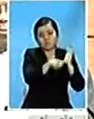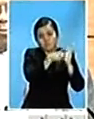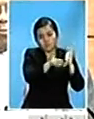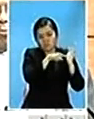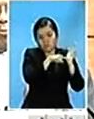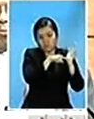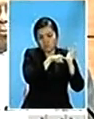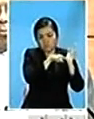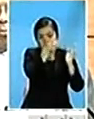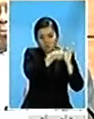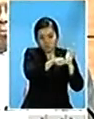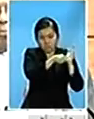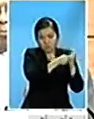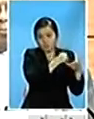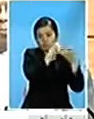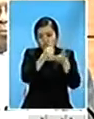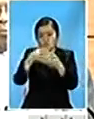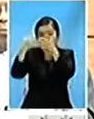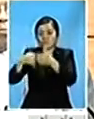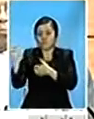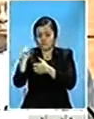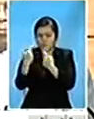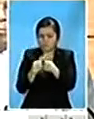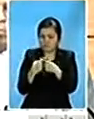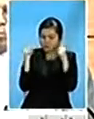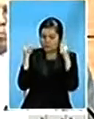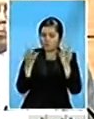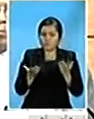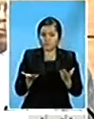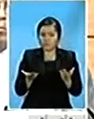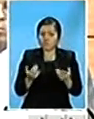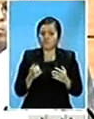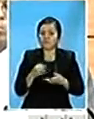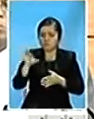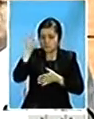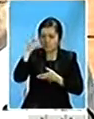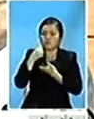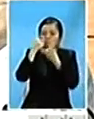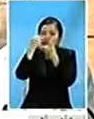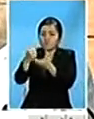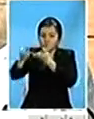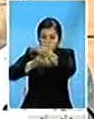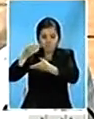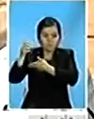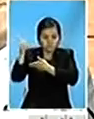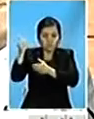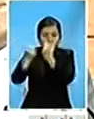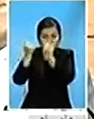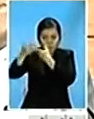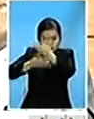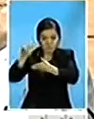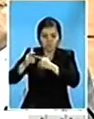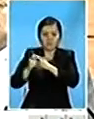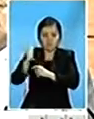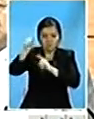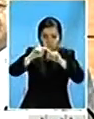าลเลือกที่จะไปช่วยอุตสาหกรรมไหนประหลาดไหมครับกับเลือกที่จะไปช่วยอุตสาหกรรมที่เขาขายดีอยู่แล้วนี่ก็เ